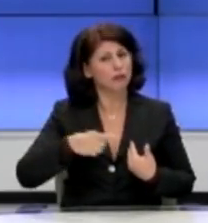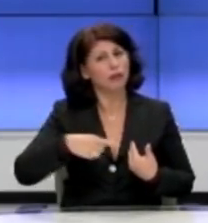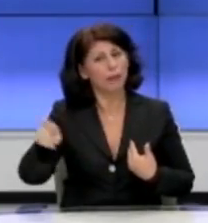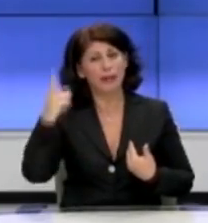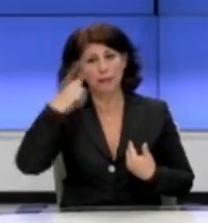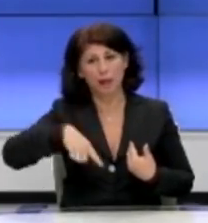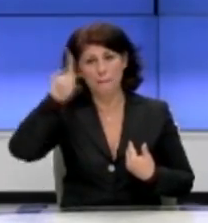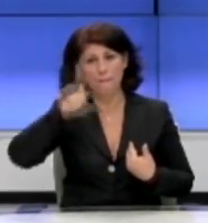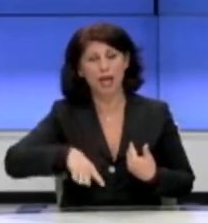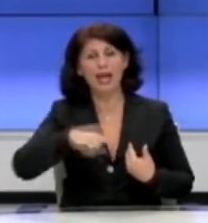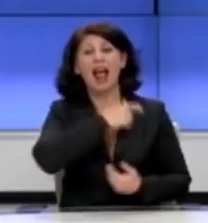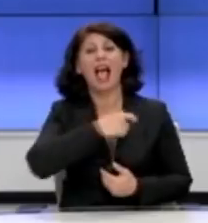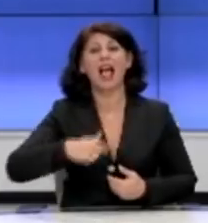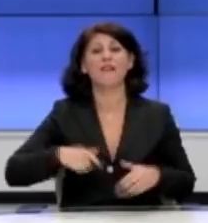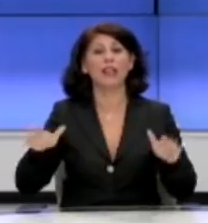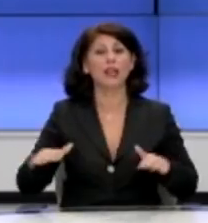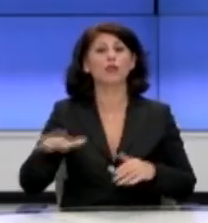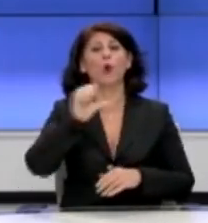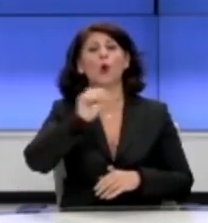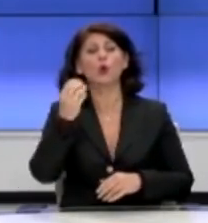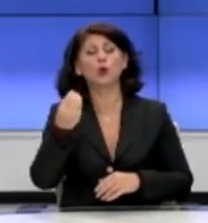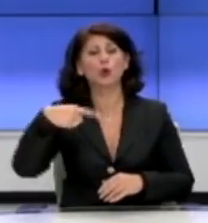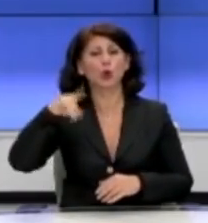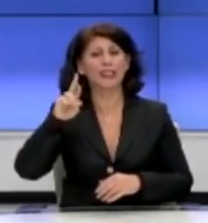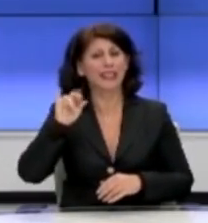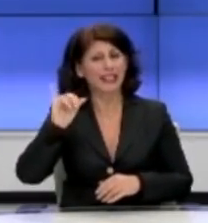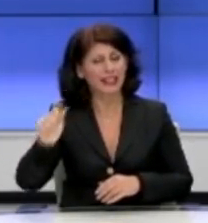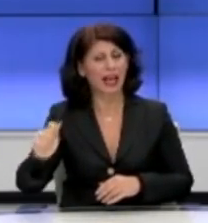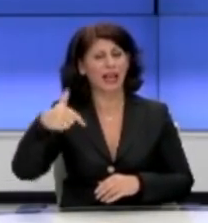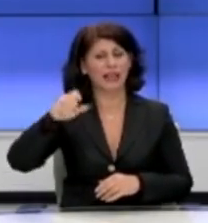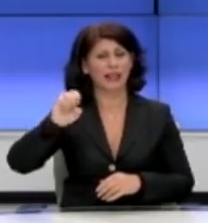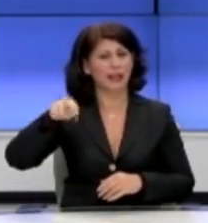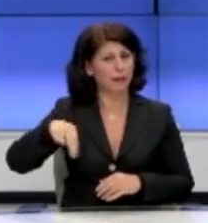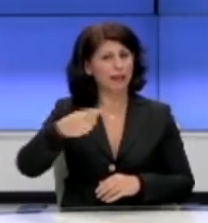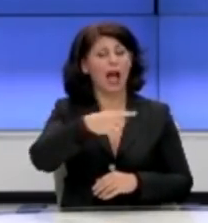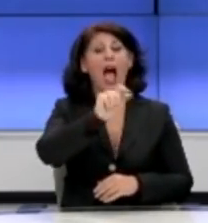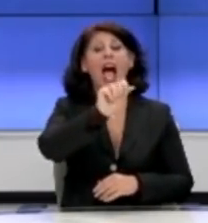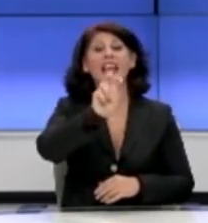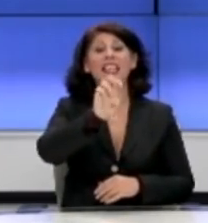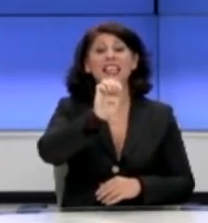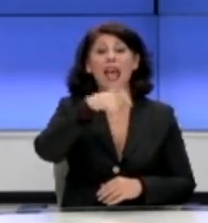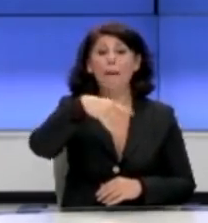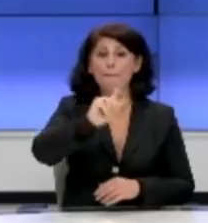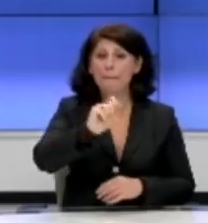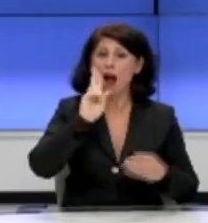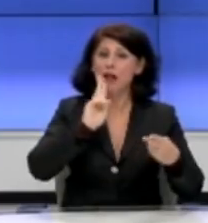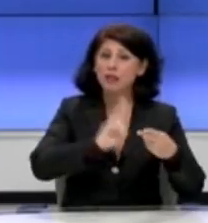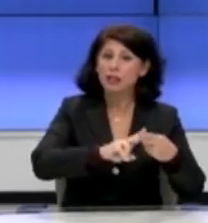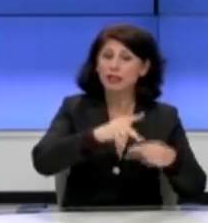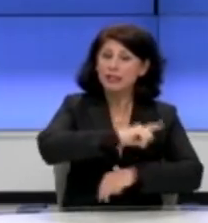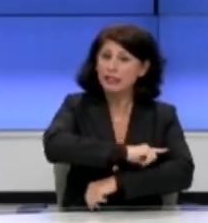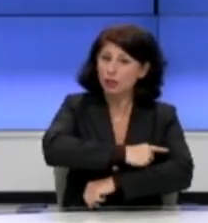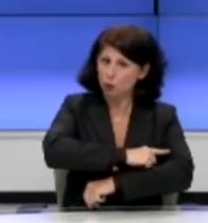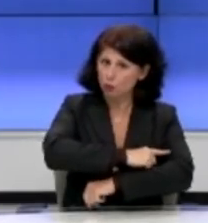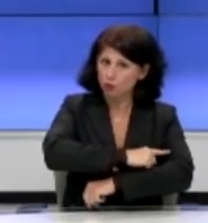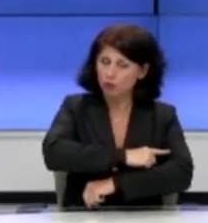μια μέρα στον Ευαγγελισμό, στο Σωτηρία, στο Γεννηματά, στο ΑΧΕΠΑ, να συναντήσετε τους